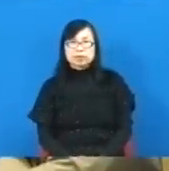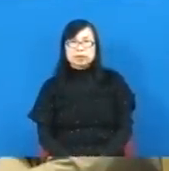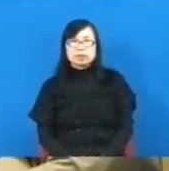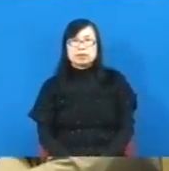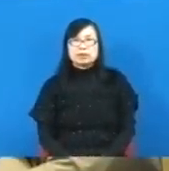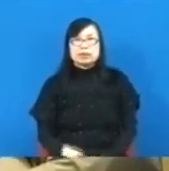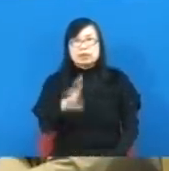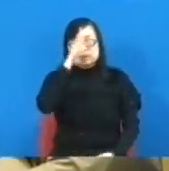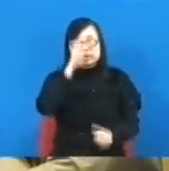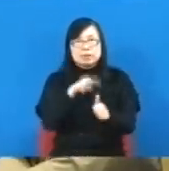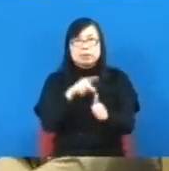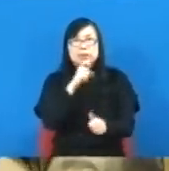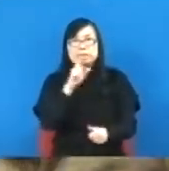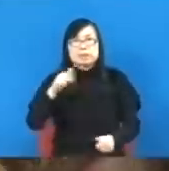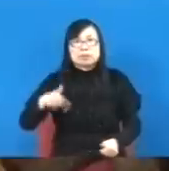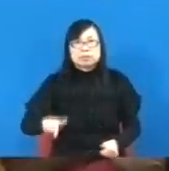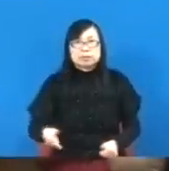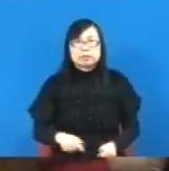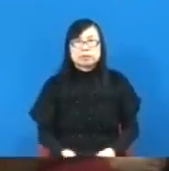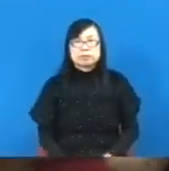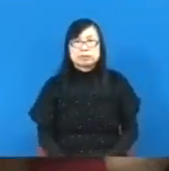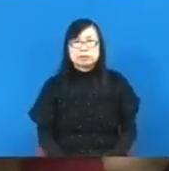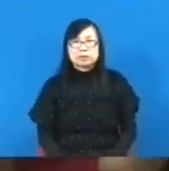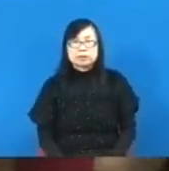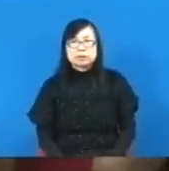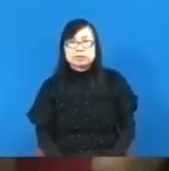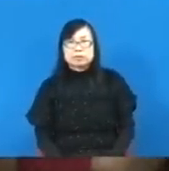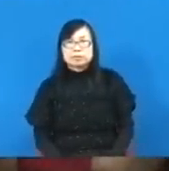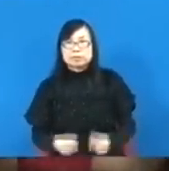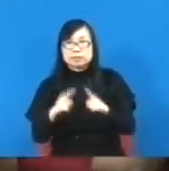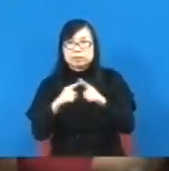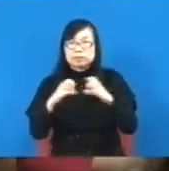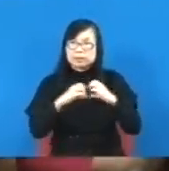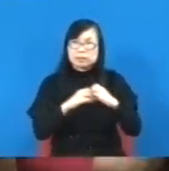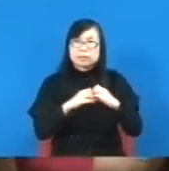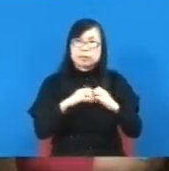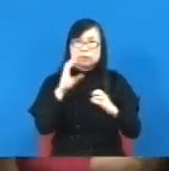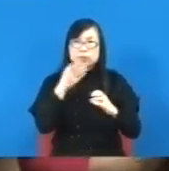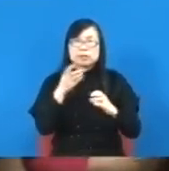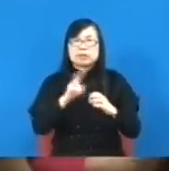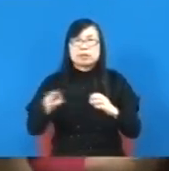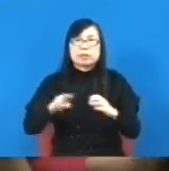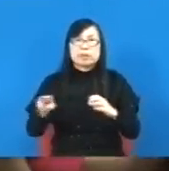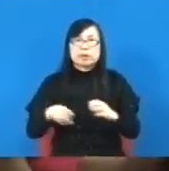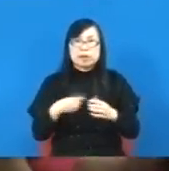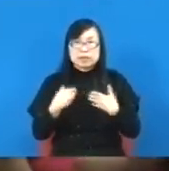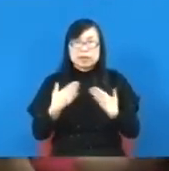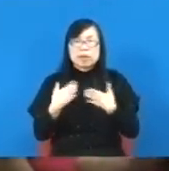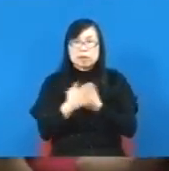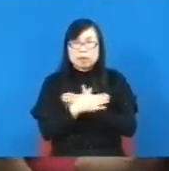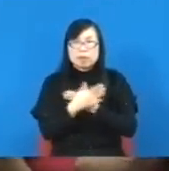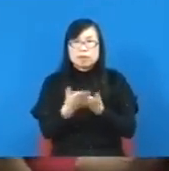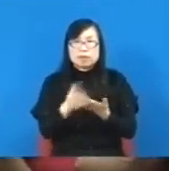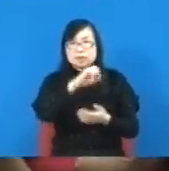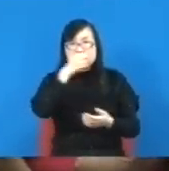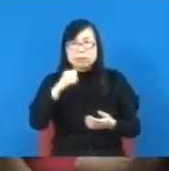政治有乜咁深奧啫？人同此心，心同此理，係咪啊？咁你而家大陸咪即係咁啊？嗱，如果你睇下，我幾愛你台灣，我而家揼緊香港